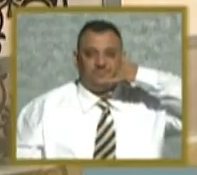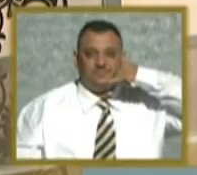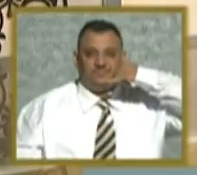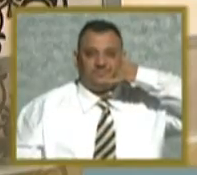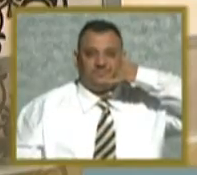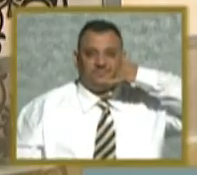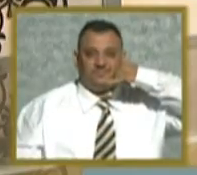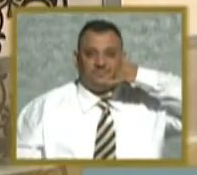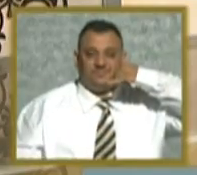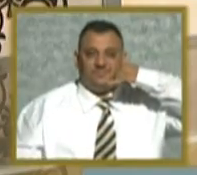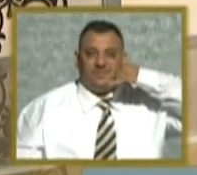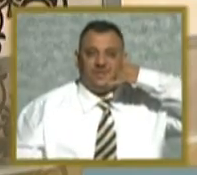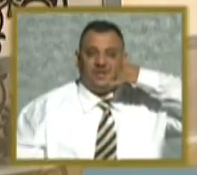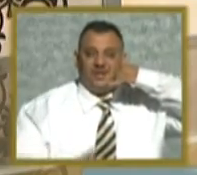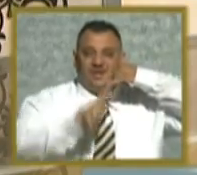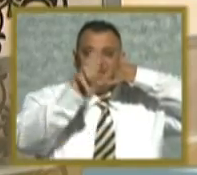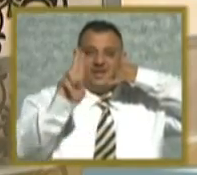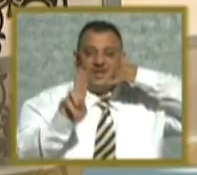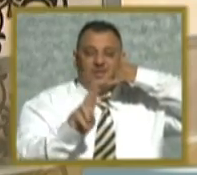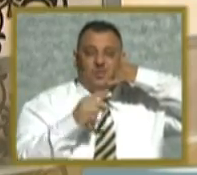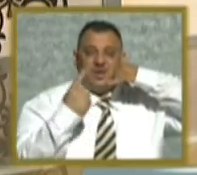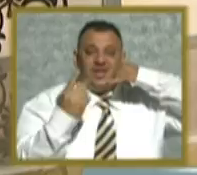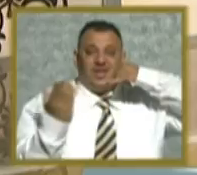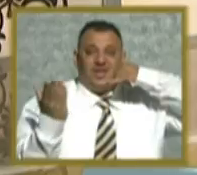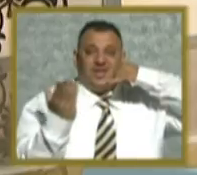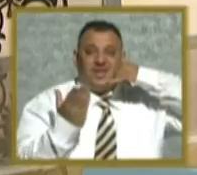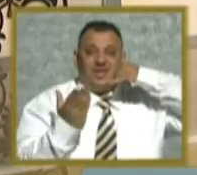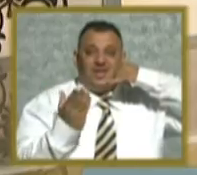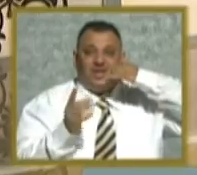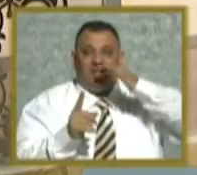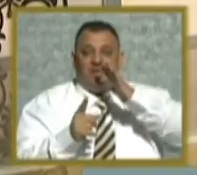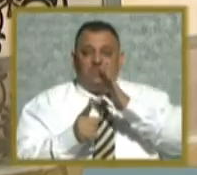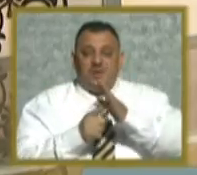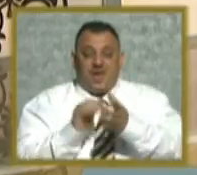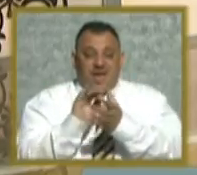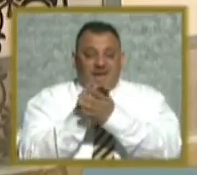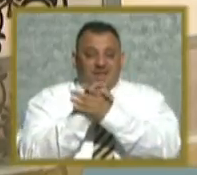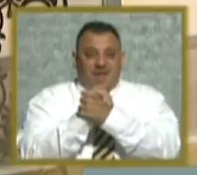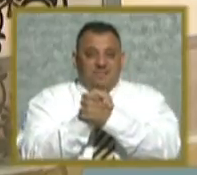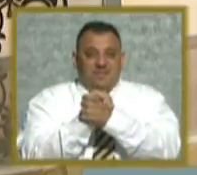يا أخي. ويحسنه إن شاء الله. بسأل في عن الطهارة.